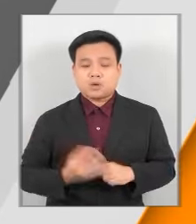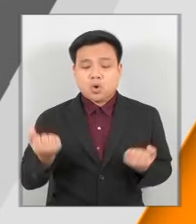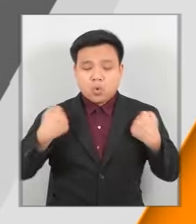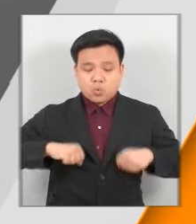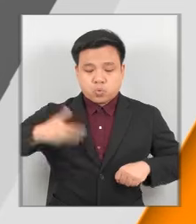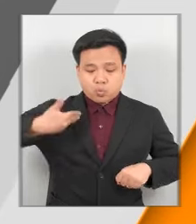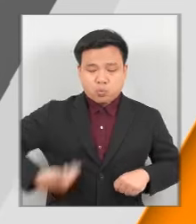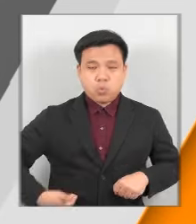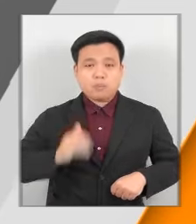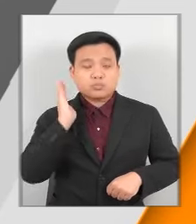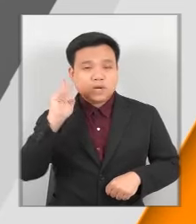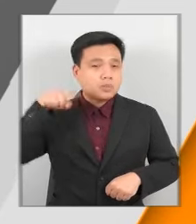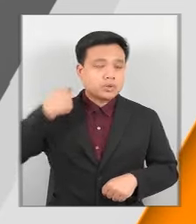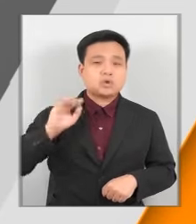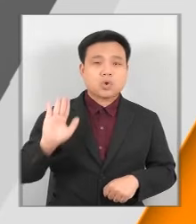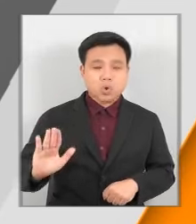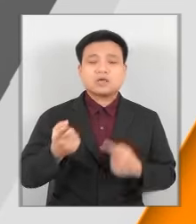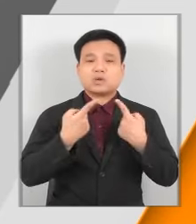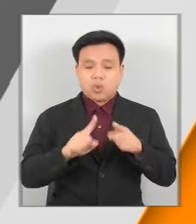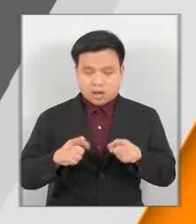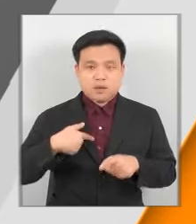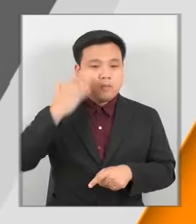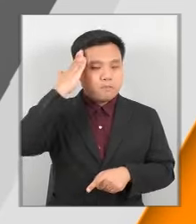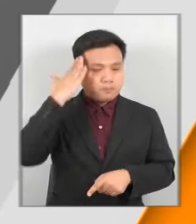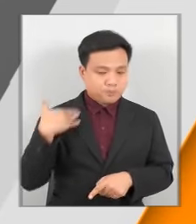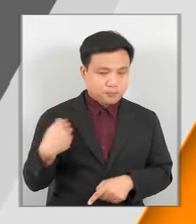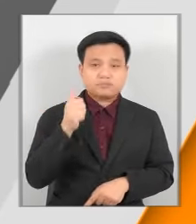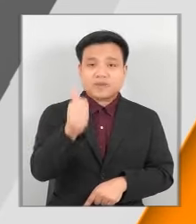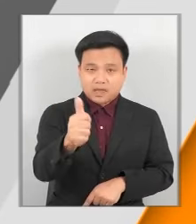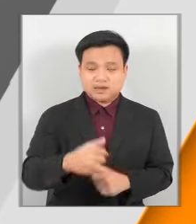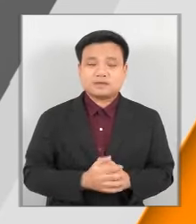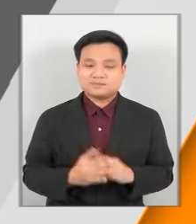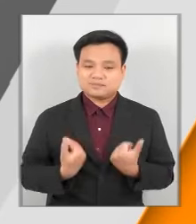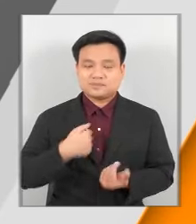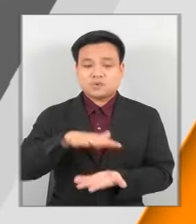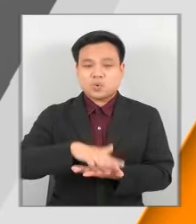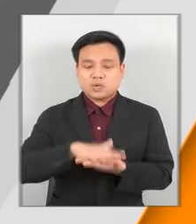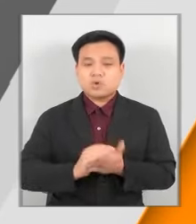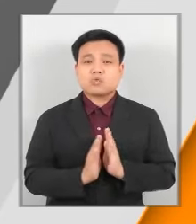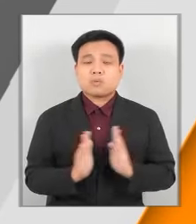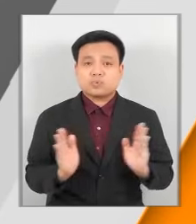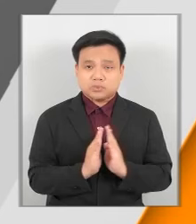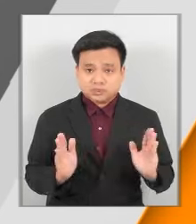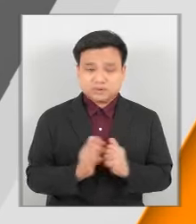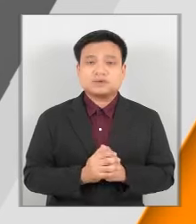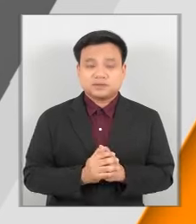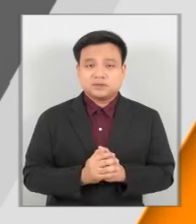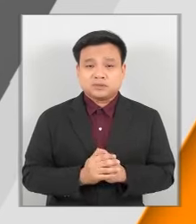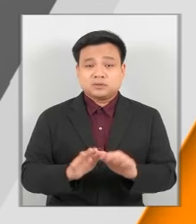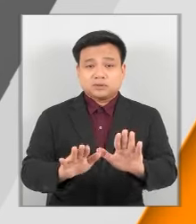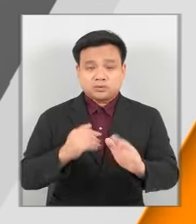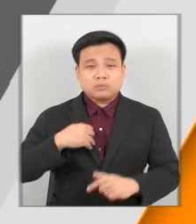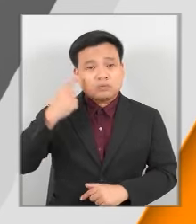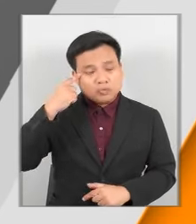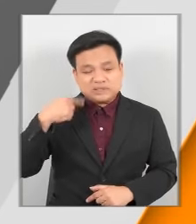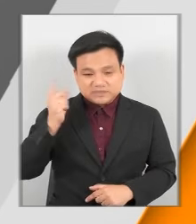แบบนี้คือหมุนไปตามโลกอ่ะขอบคุณทางโรงเรียนนะที่เข้าใจโลกที่เปลี่ยนไปคือปกติแล้วอ่ะนักเรียนผู้ชายไม่มีทางฮะที่โรง